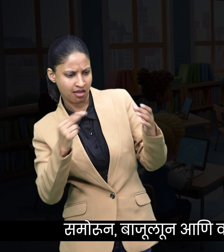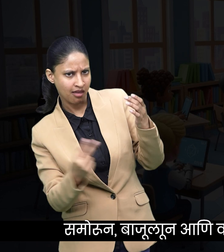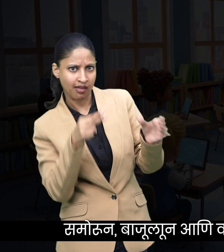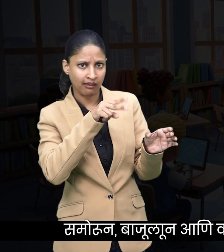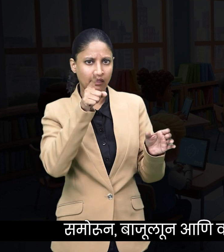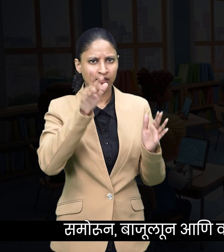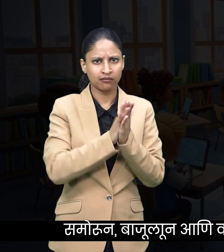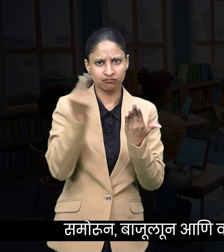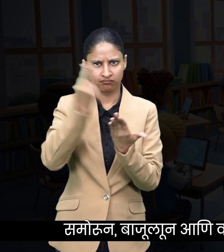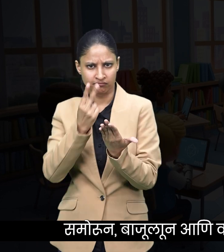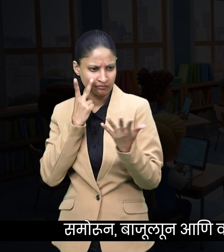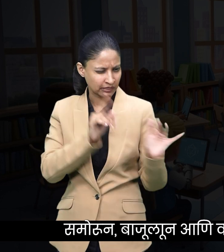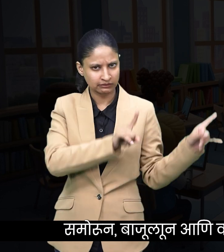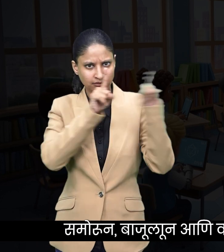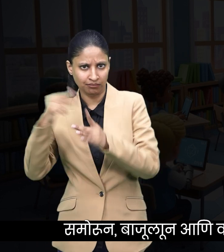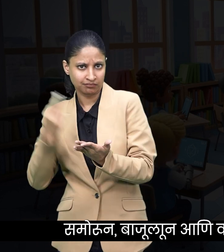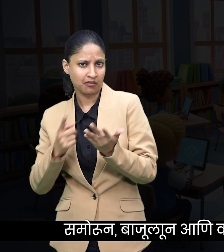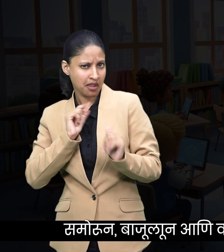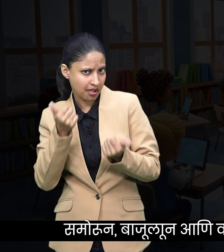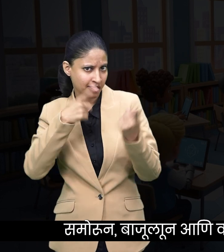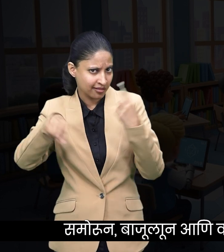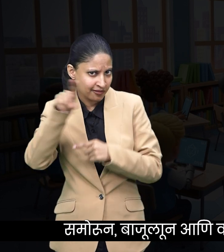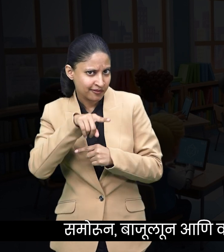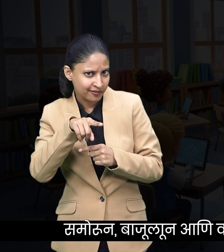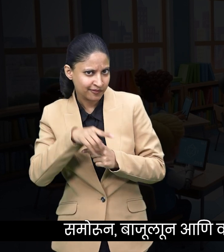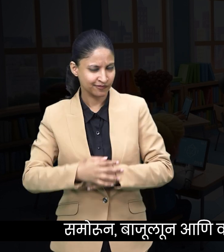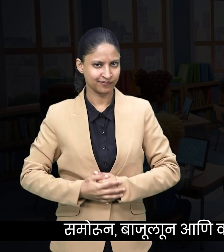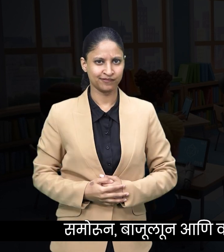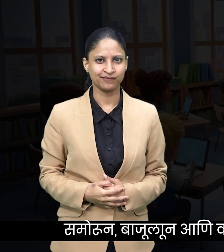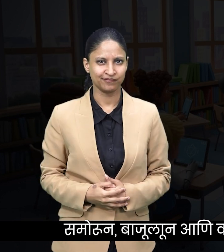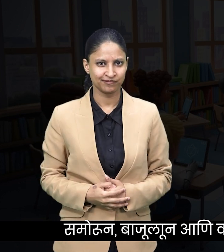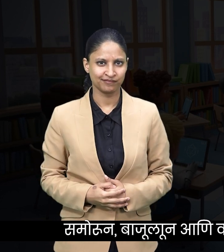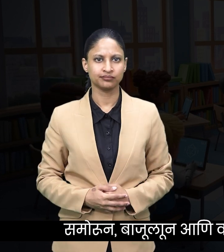समोरून, बाजूला आणि वरून ते कसे दिसते ते तुम्ही काढू शकता का?